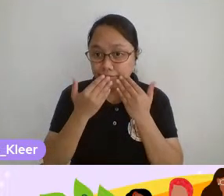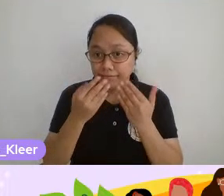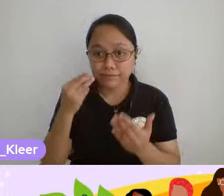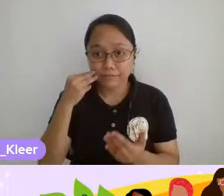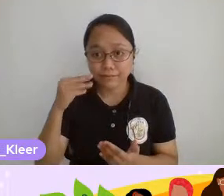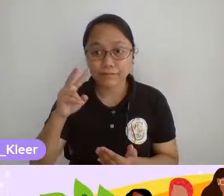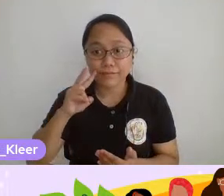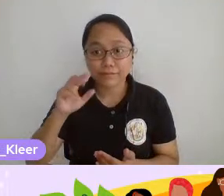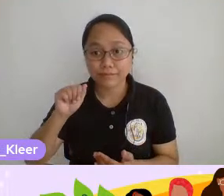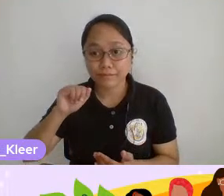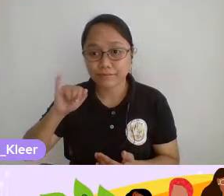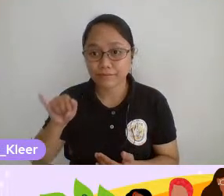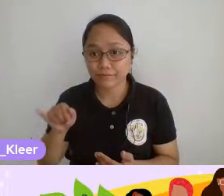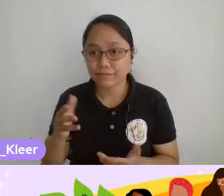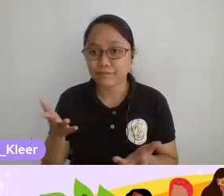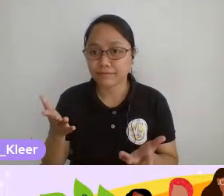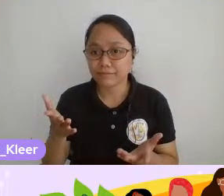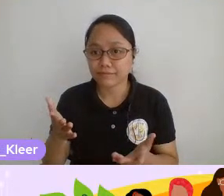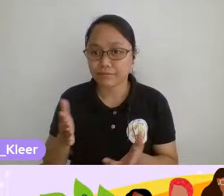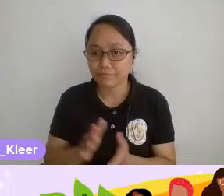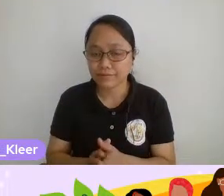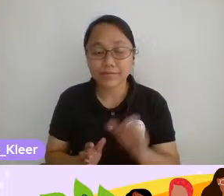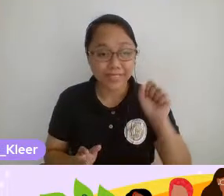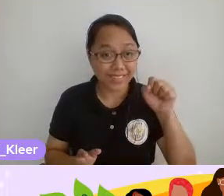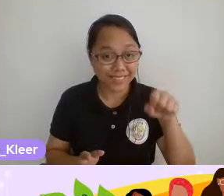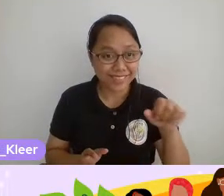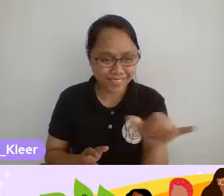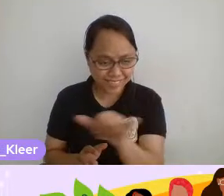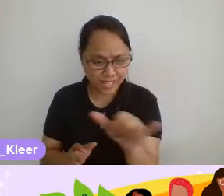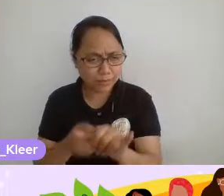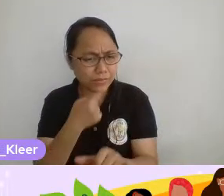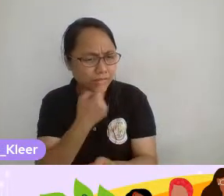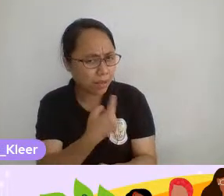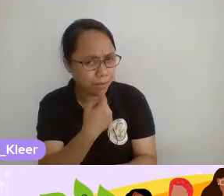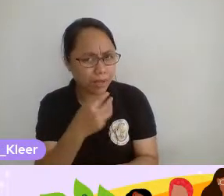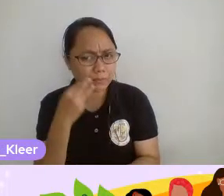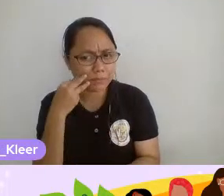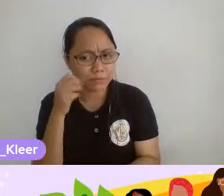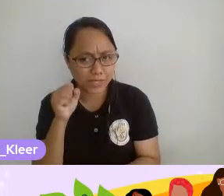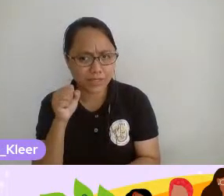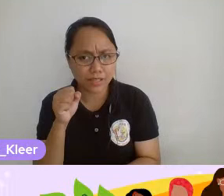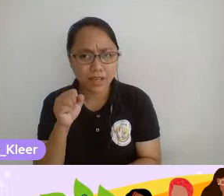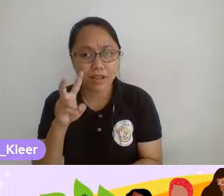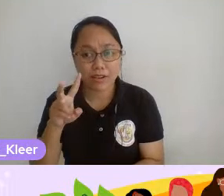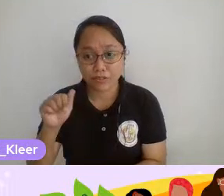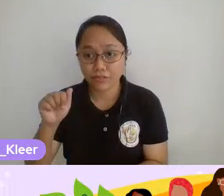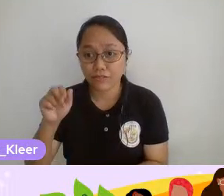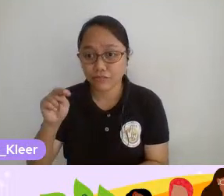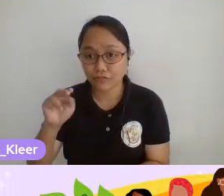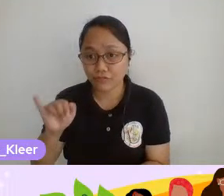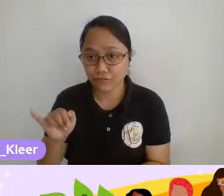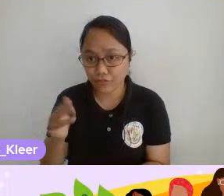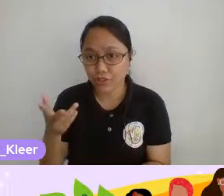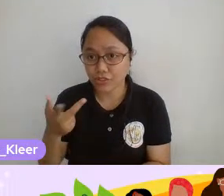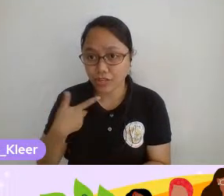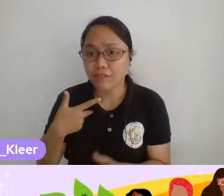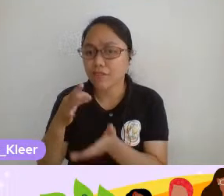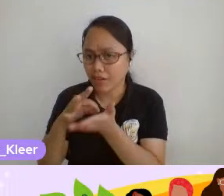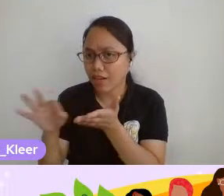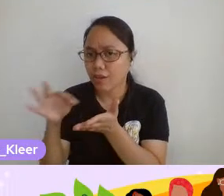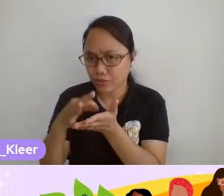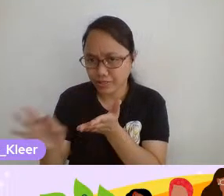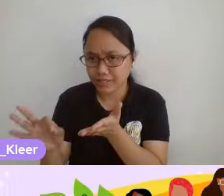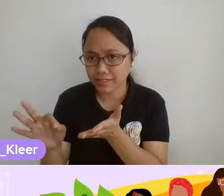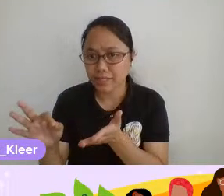po, Miss Jack. Po ako, yes, no? Katulad po na sinabi ni Miss Vange po. Ang test po kasi, kung related po sa accounting, meron din po